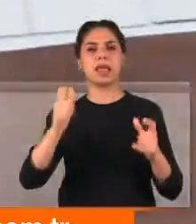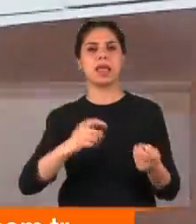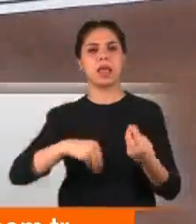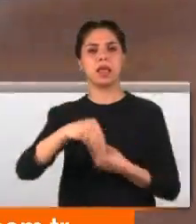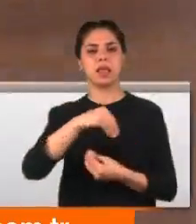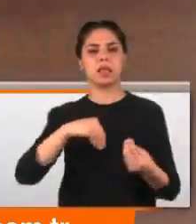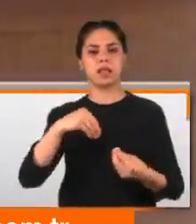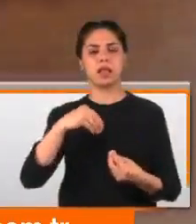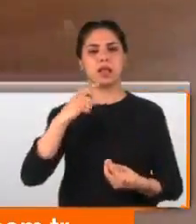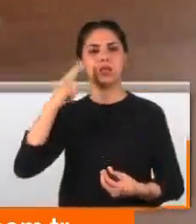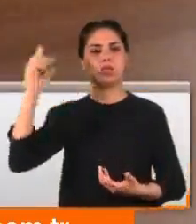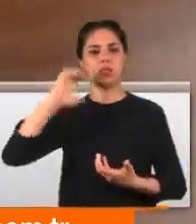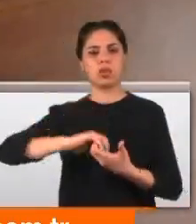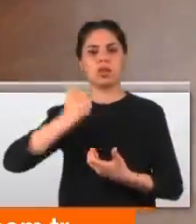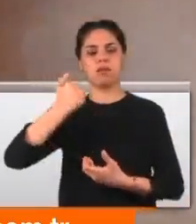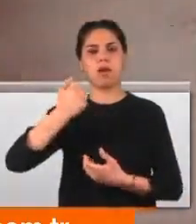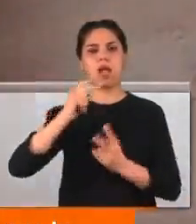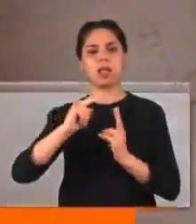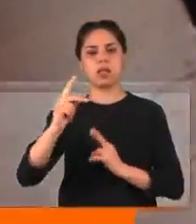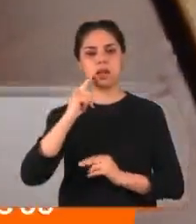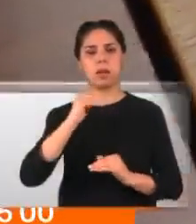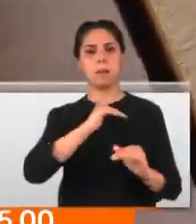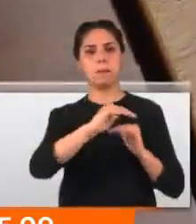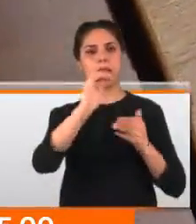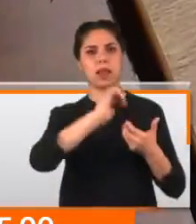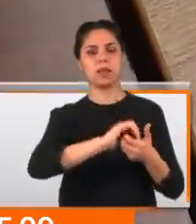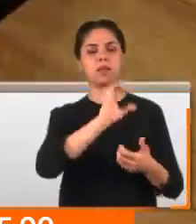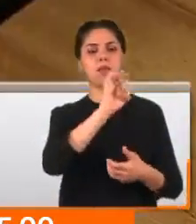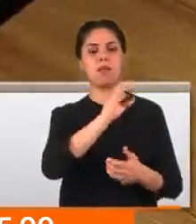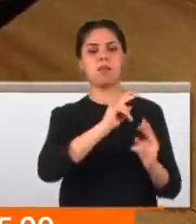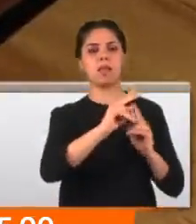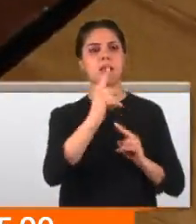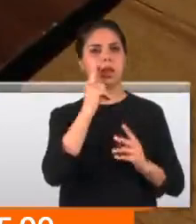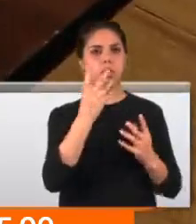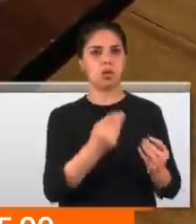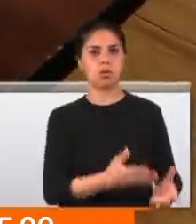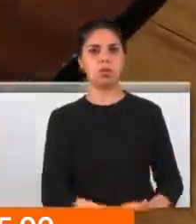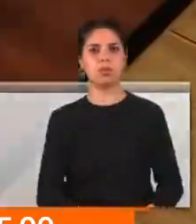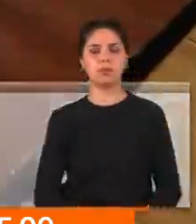ittifakı pusulanın 6 sırasında millet ittifakı ise 15 sırasında yer aldı